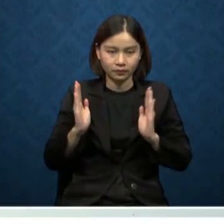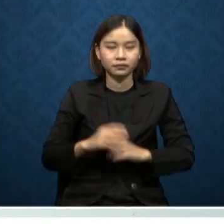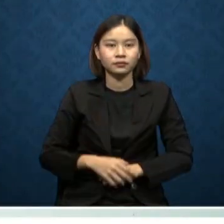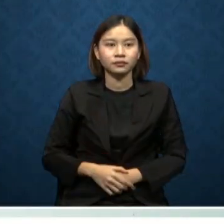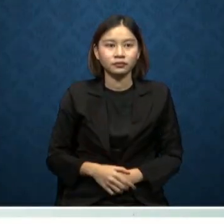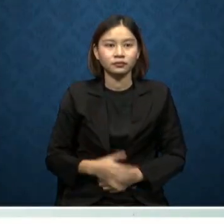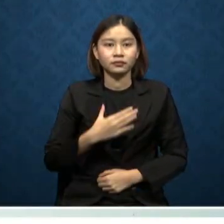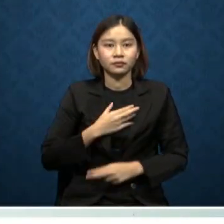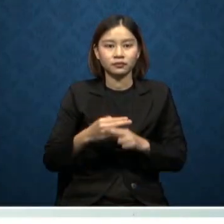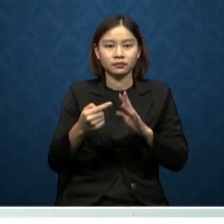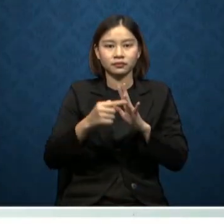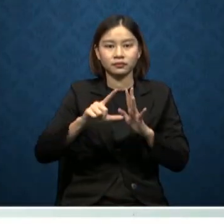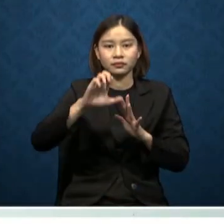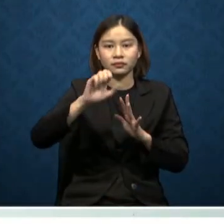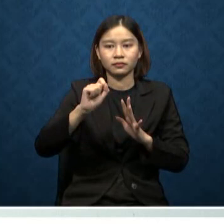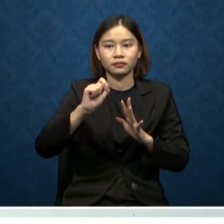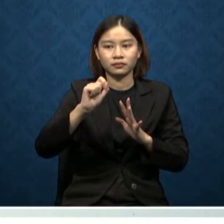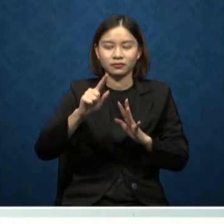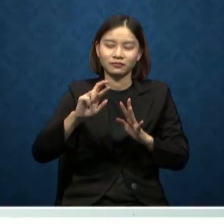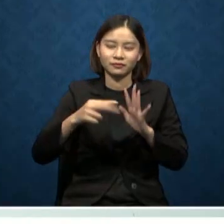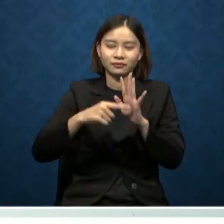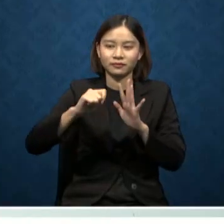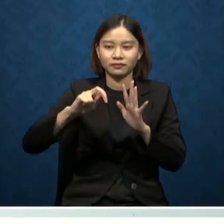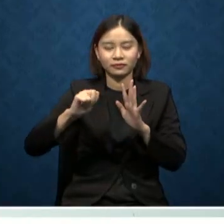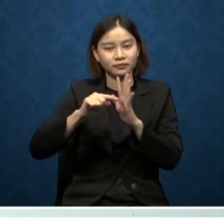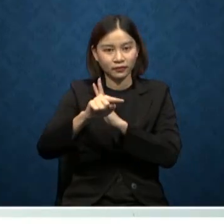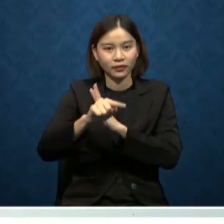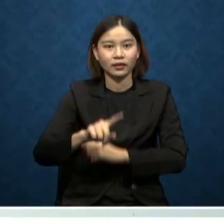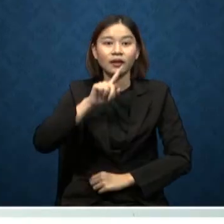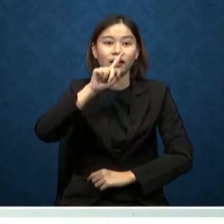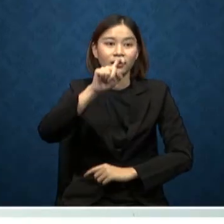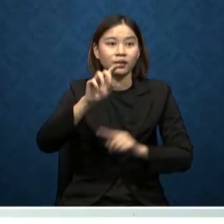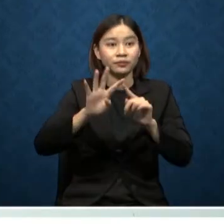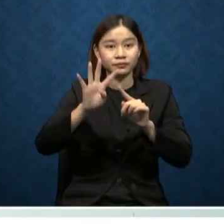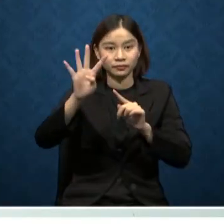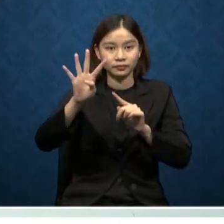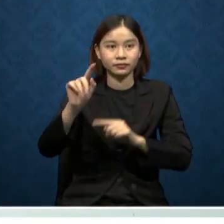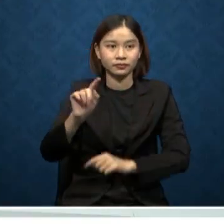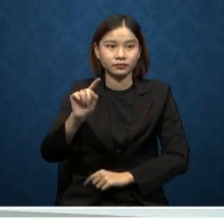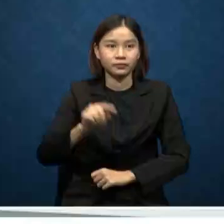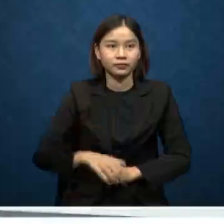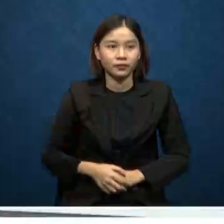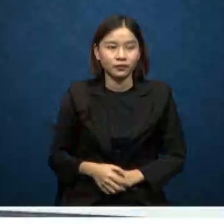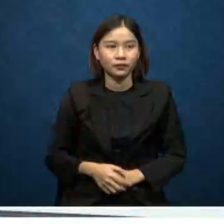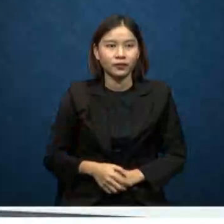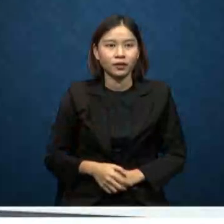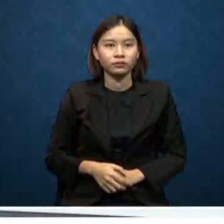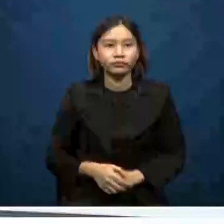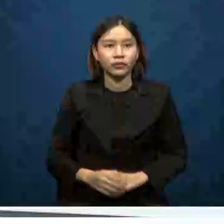กันแก